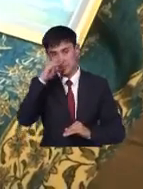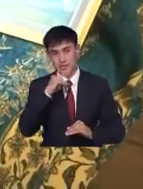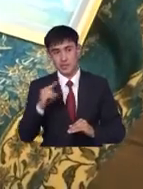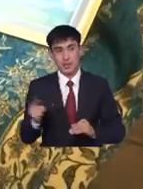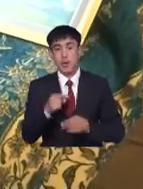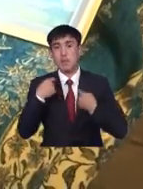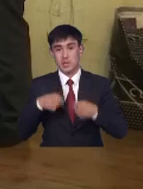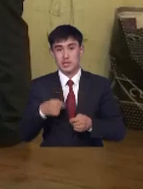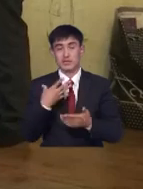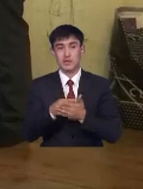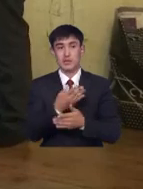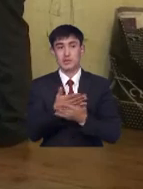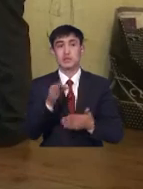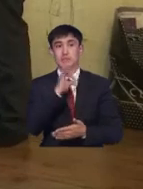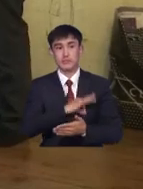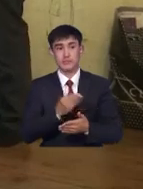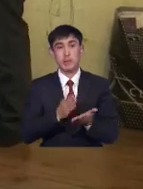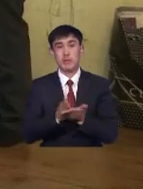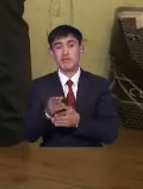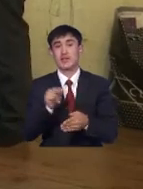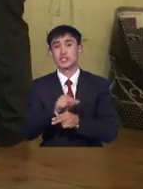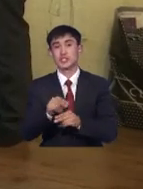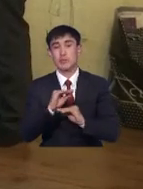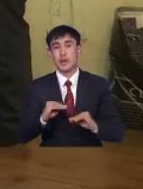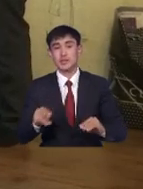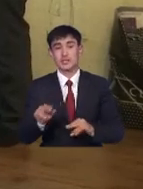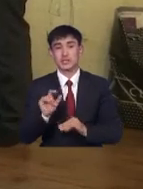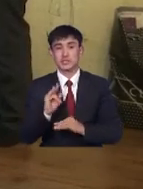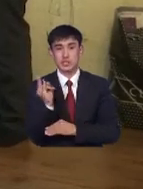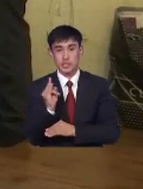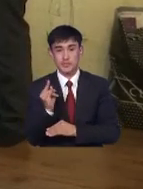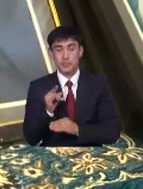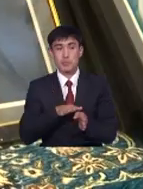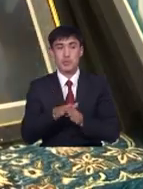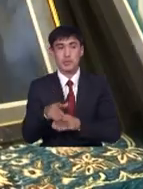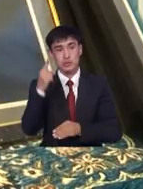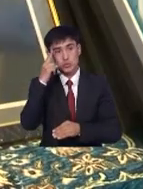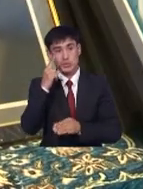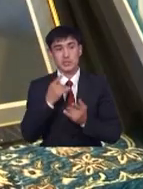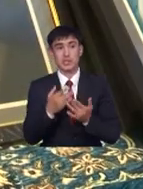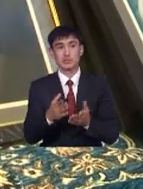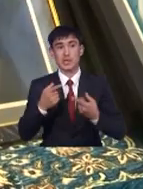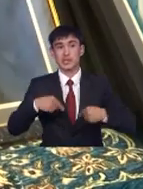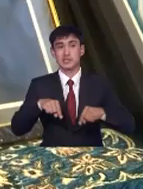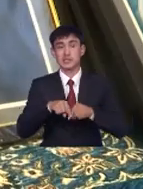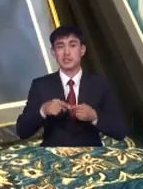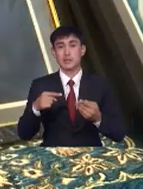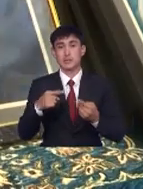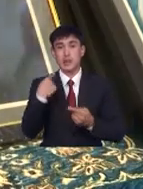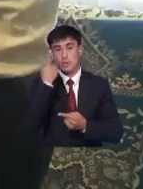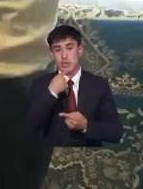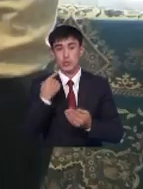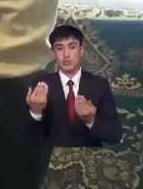решил продать свои работы а вырученные средства направить на лечение маленьких пациентов Но для исполнения задуманного требуется организация персональной